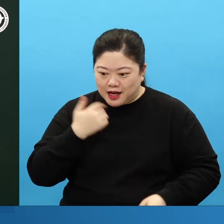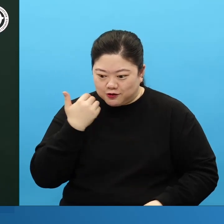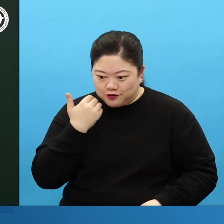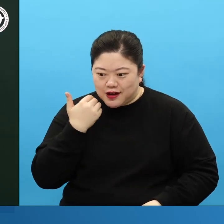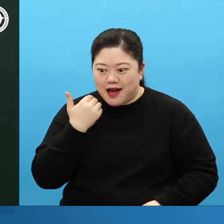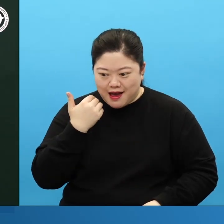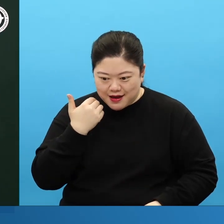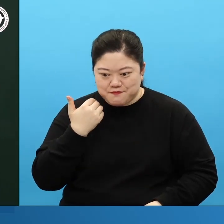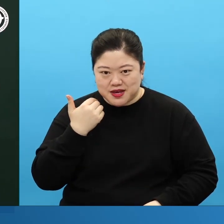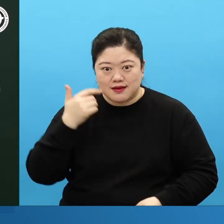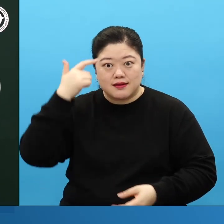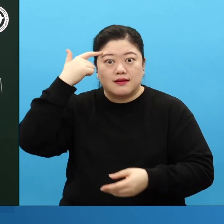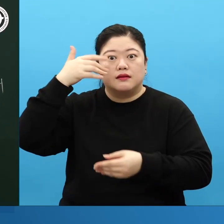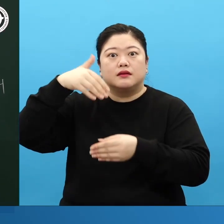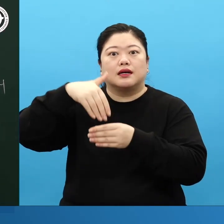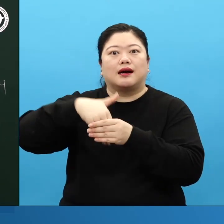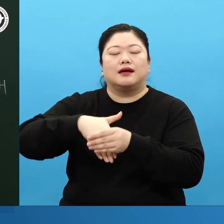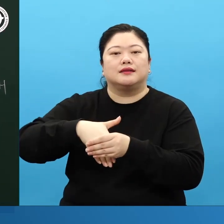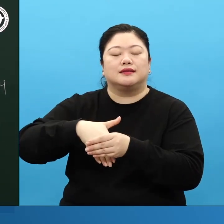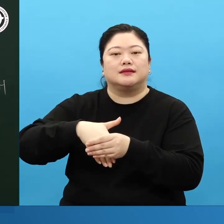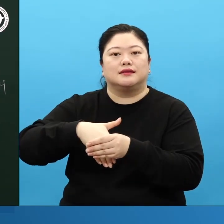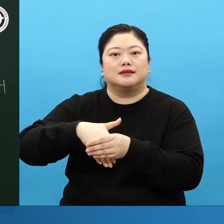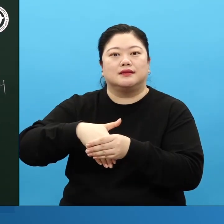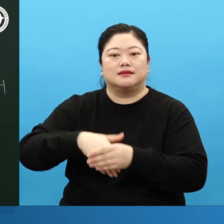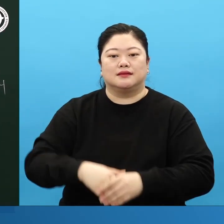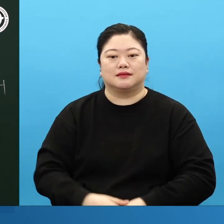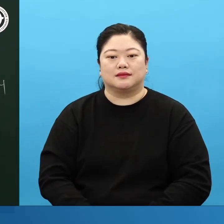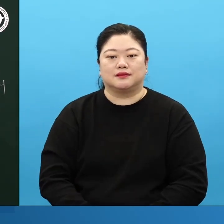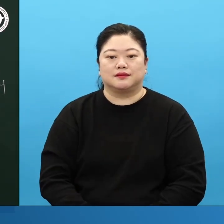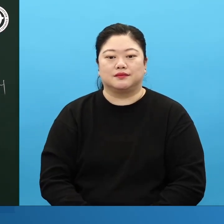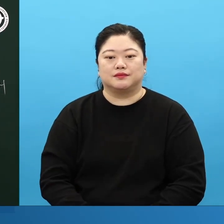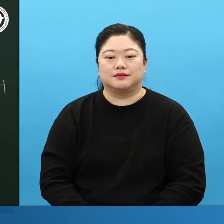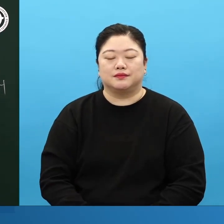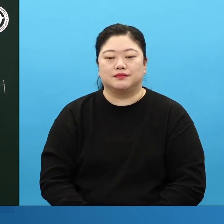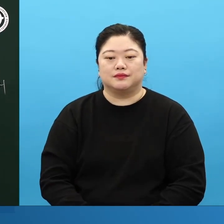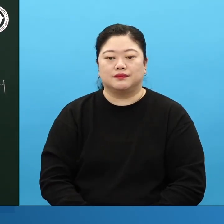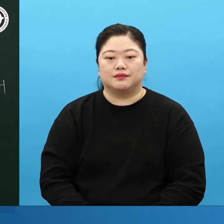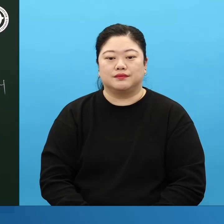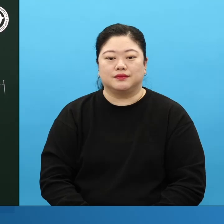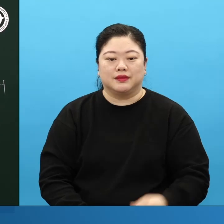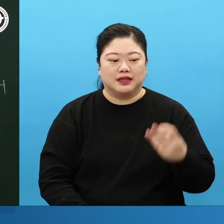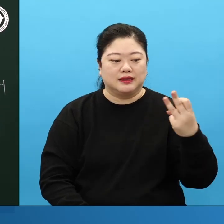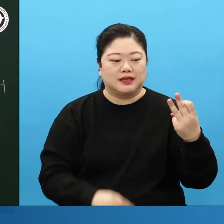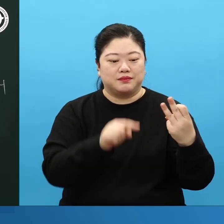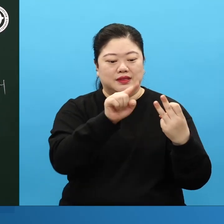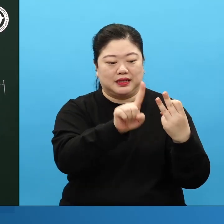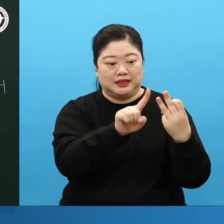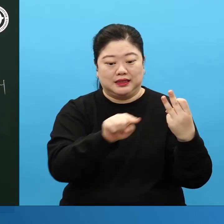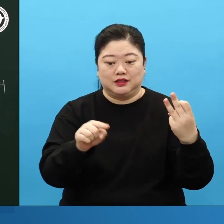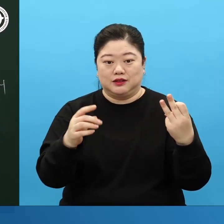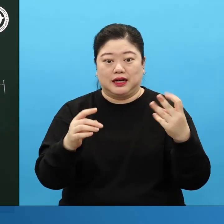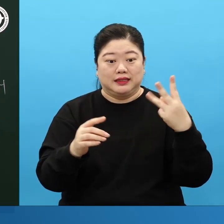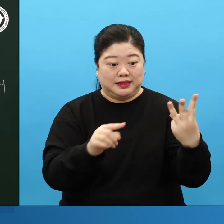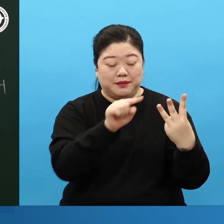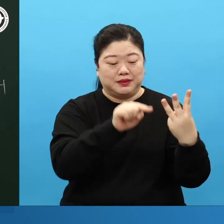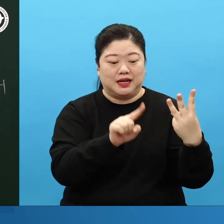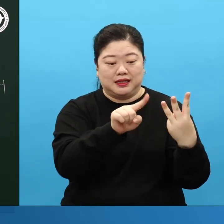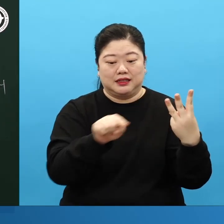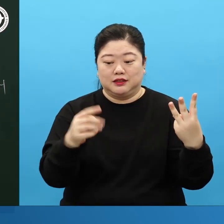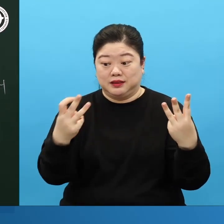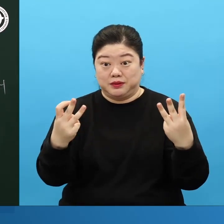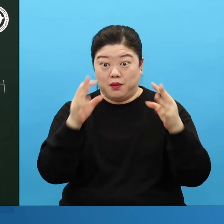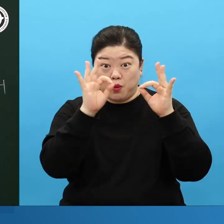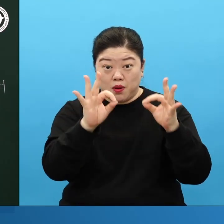말이 나왔다니까요. Hay algo que dice antes de esto. 앞에 뭐가 나왔습니까? ¿Qué dice antes? 3장 1절 13절에 뭐가 나왔나? 말세 때 일어나는 고통의